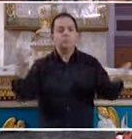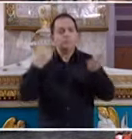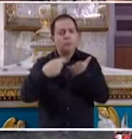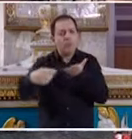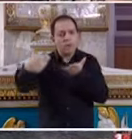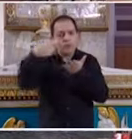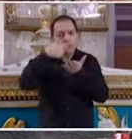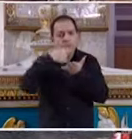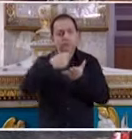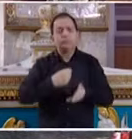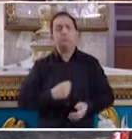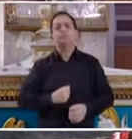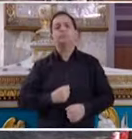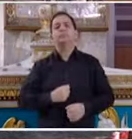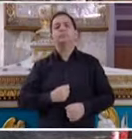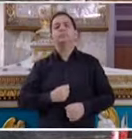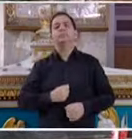ελθετε.